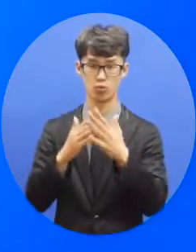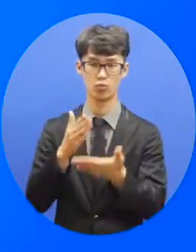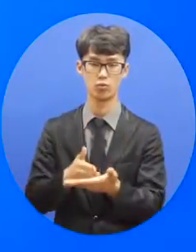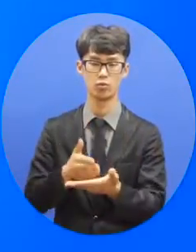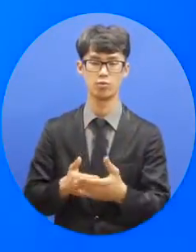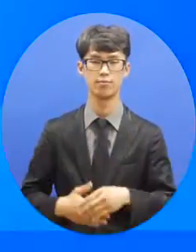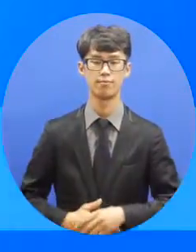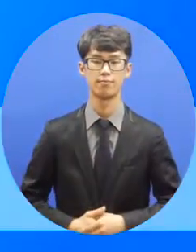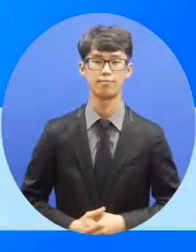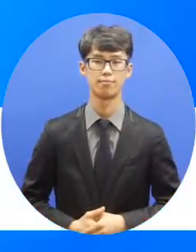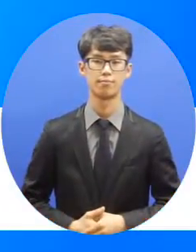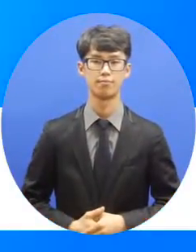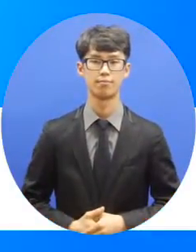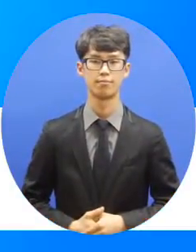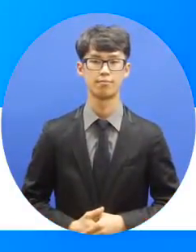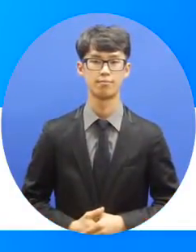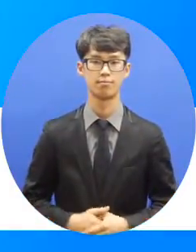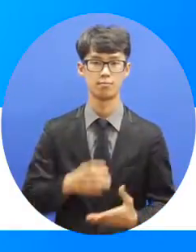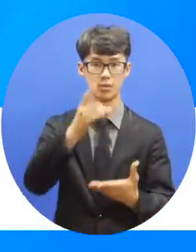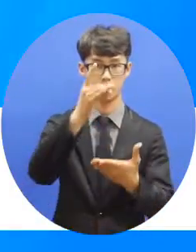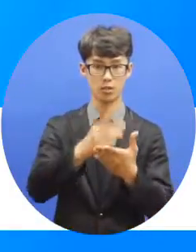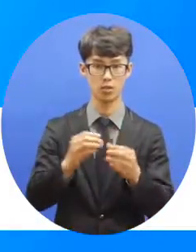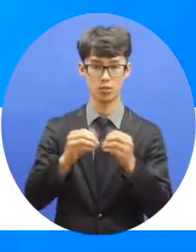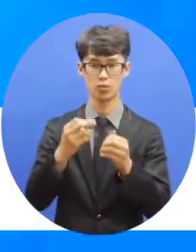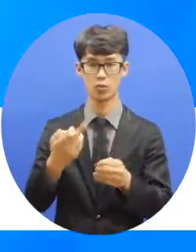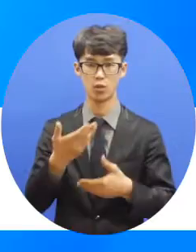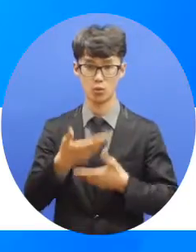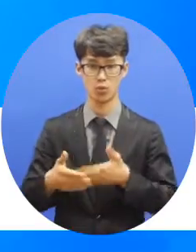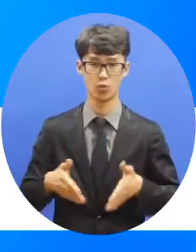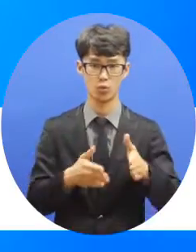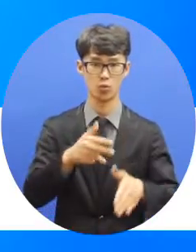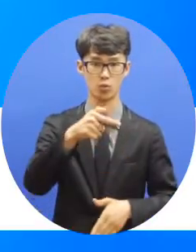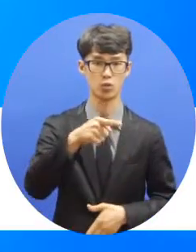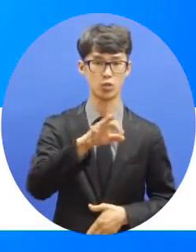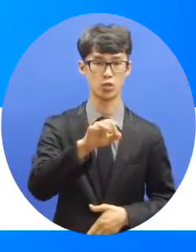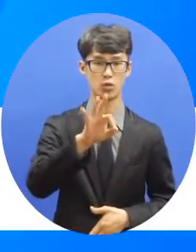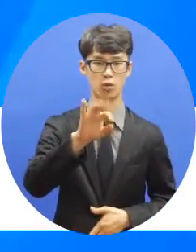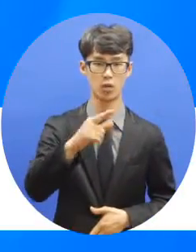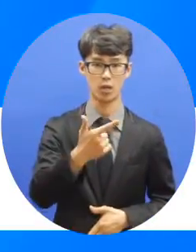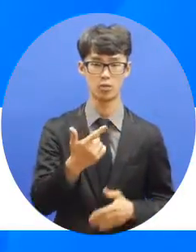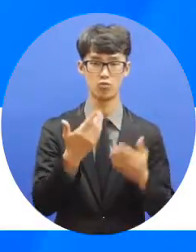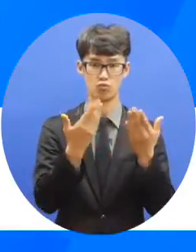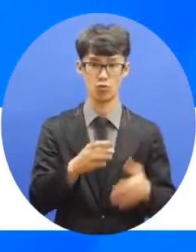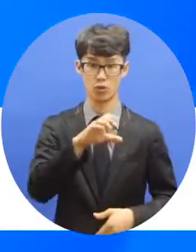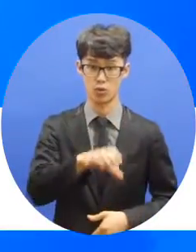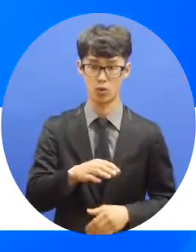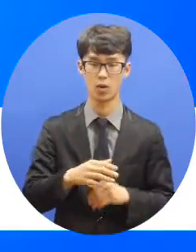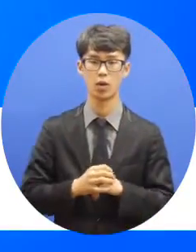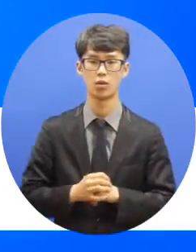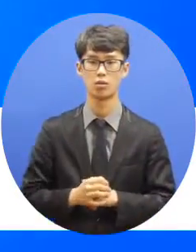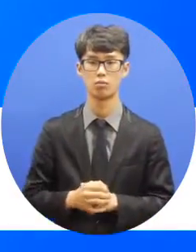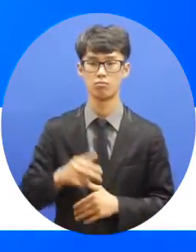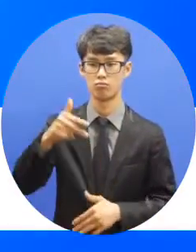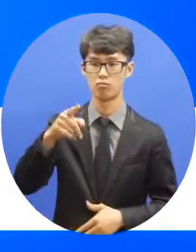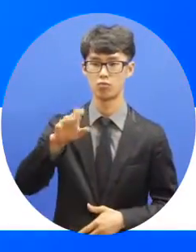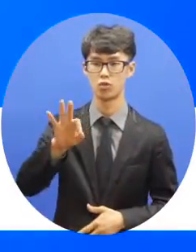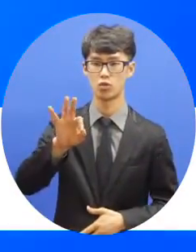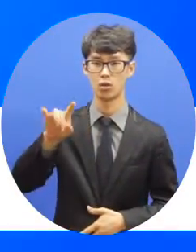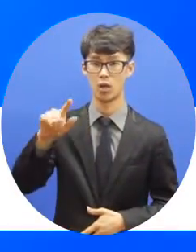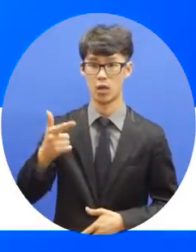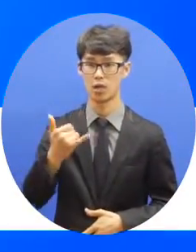공주뉴스입니다. 천안 논산고속도로 정안휴게소가 공주의 대표 특산물인 알밤이 들어간